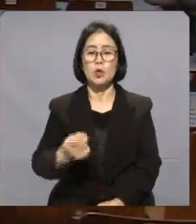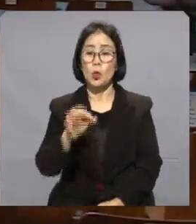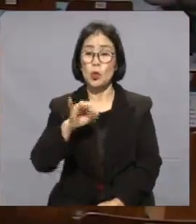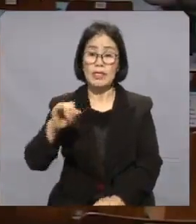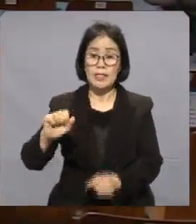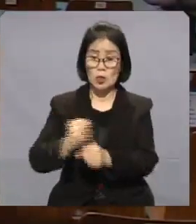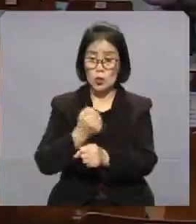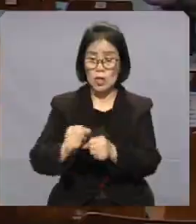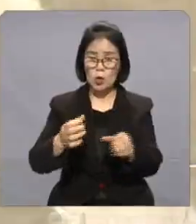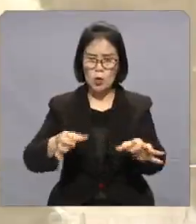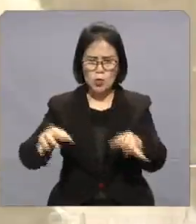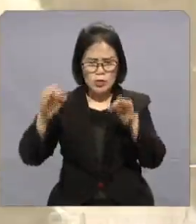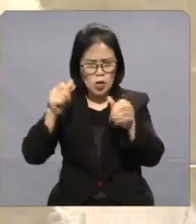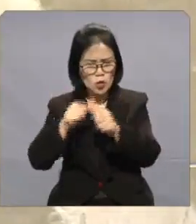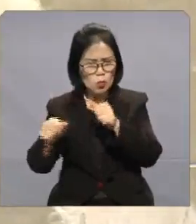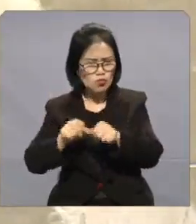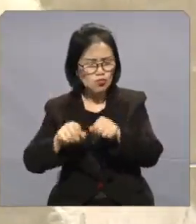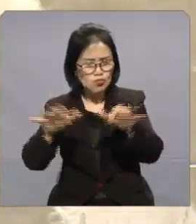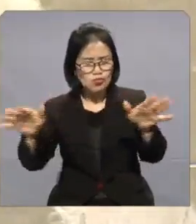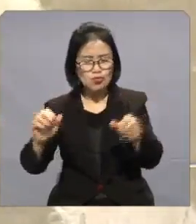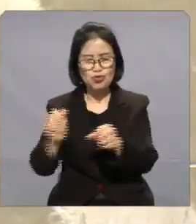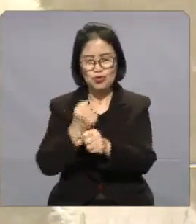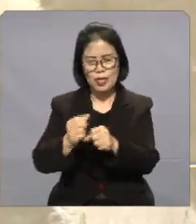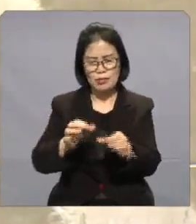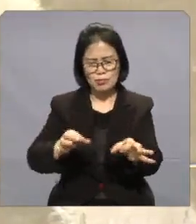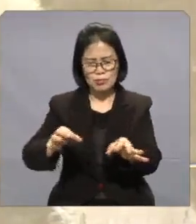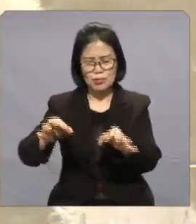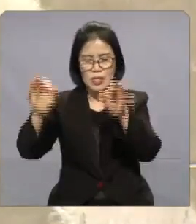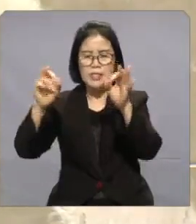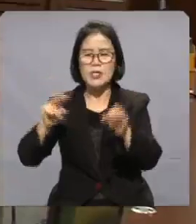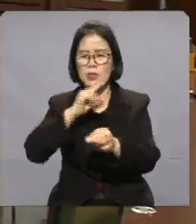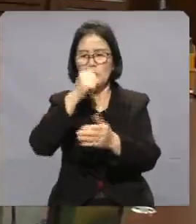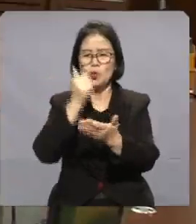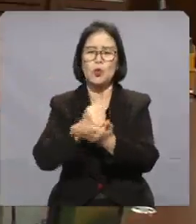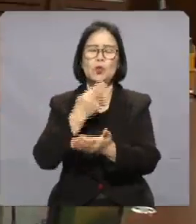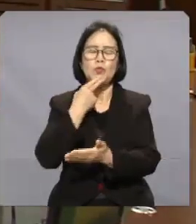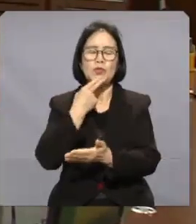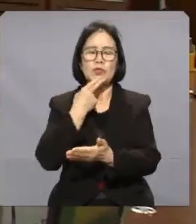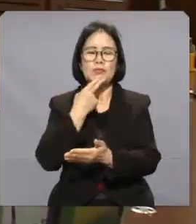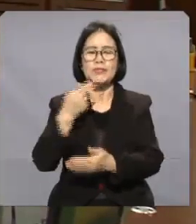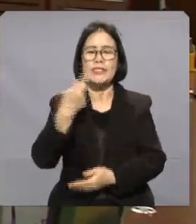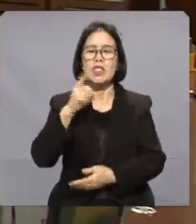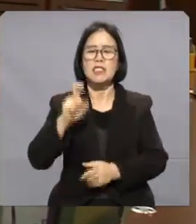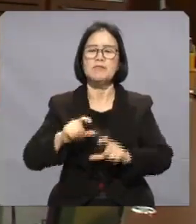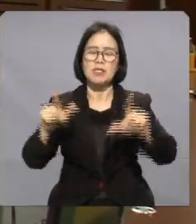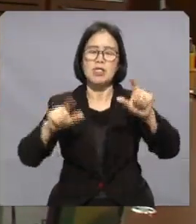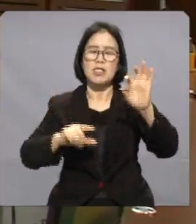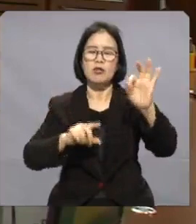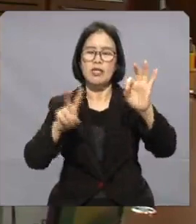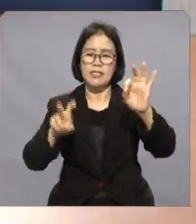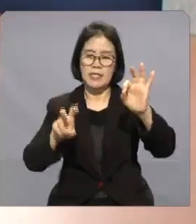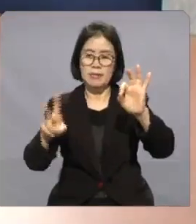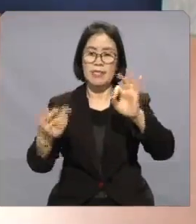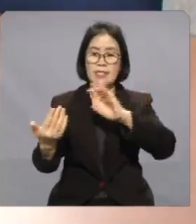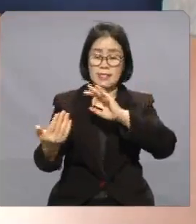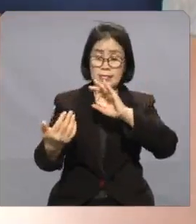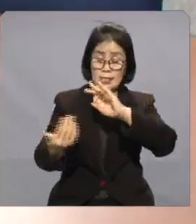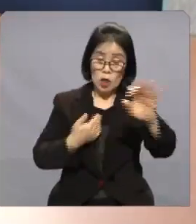도이치모터스 주가가 오를 거란 소문을 내 주가를 끌어올린 혐의도 무죄. 또 2010년 10월 20일 이전